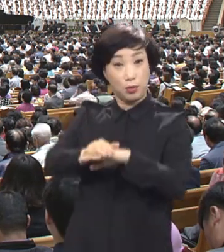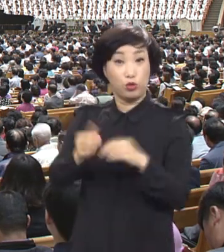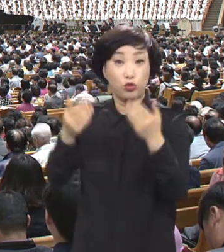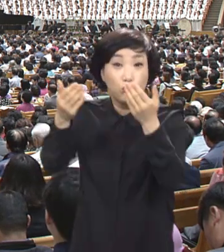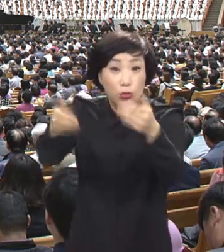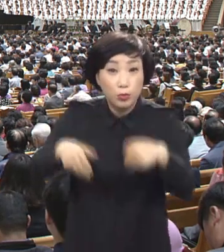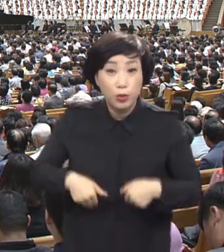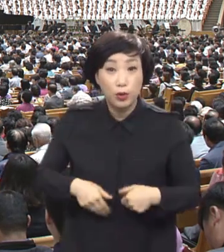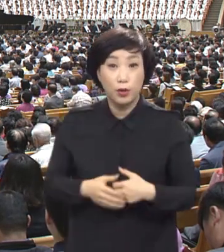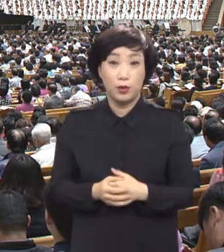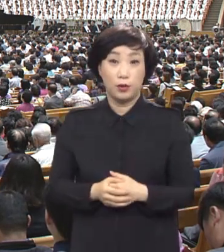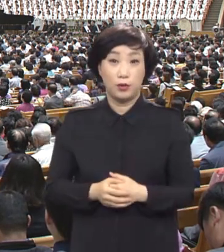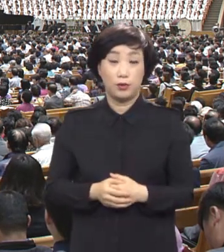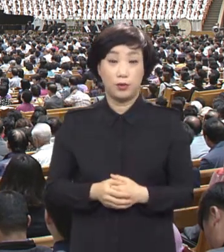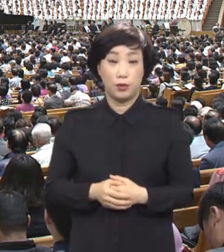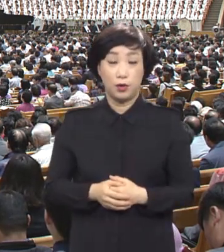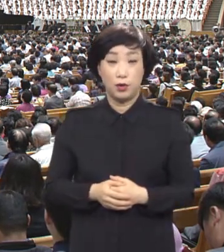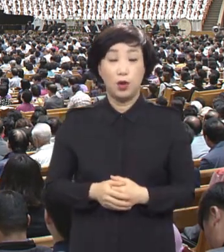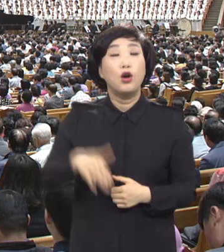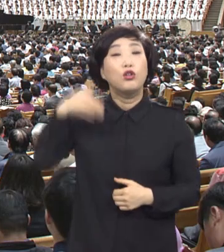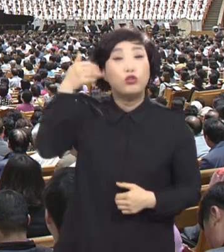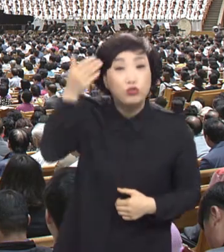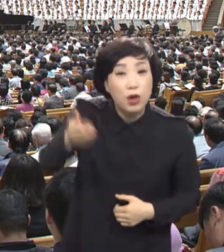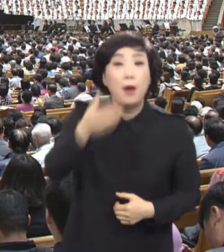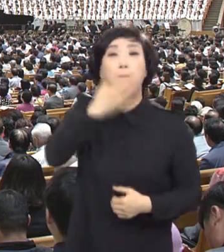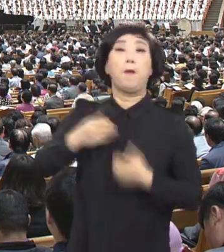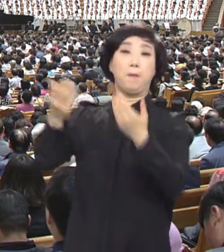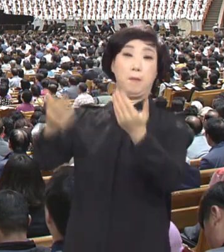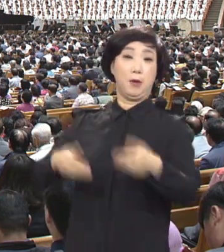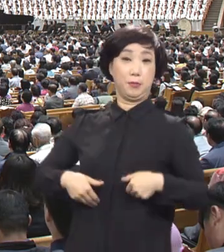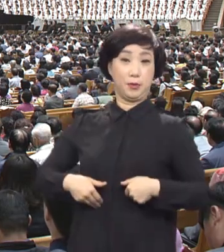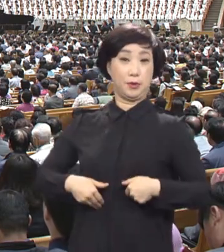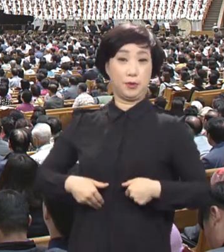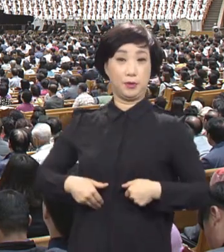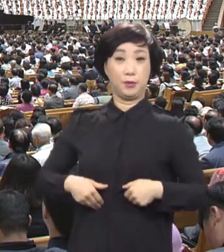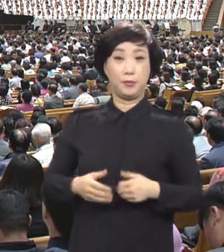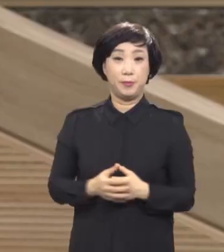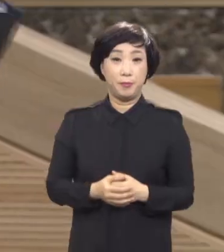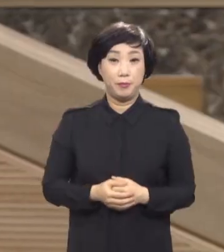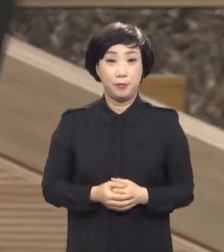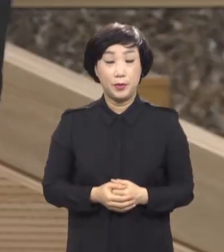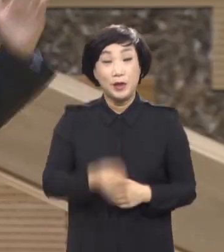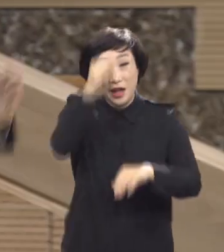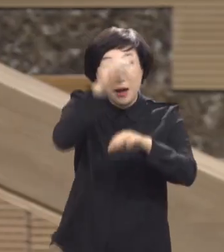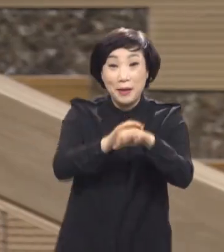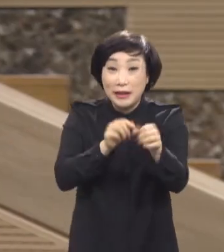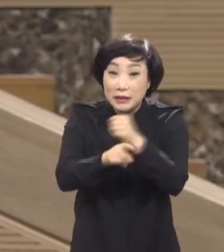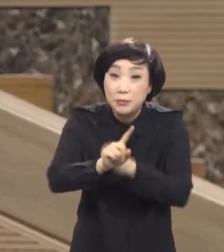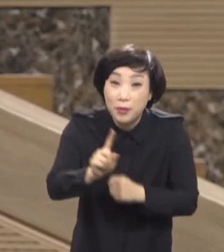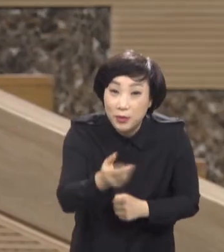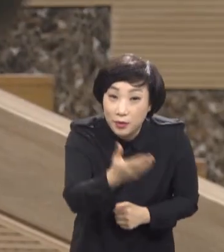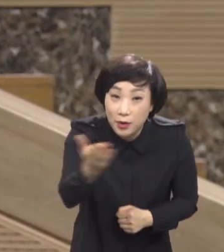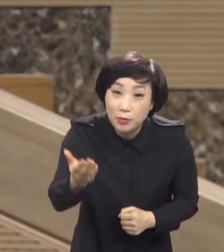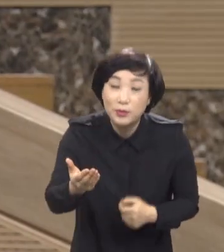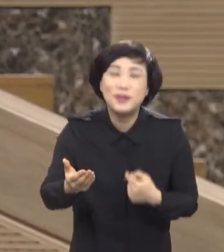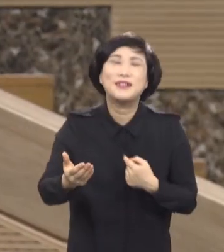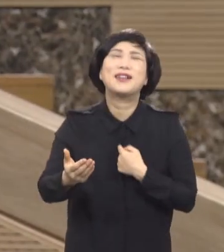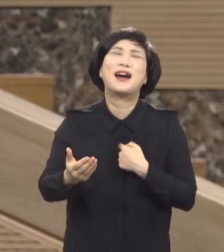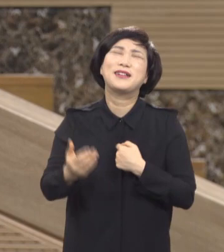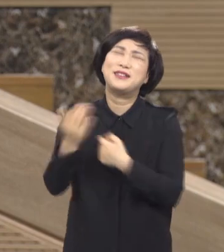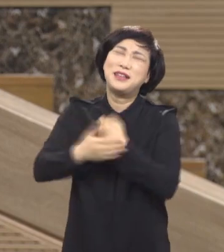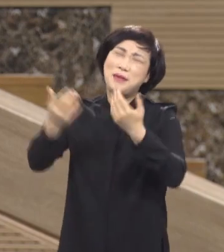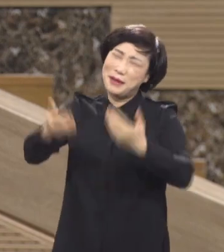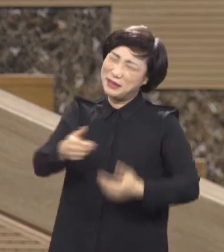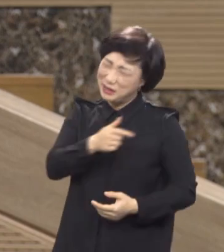드려 뒤에 오는 복을 받아야 합니다 예배가 뭐냐 난 받은